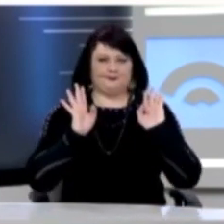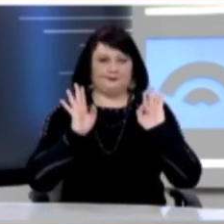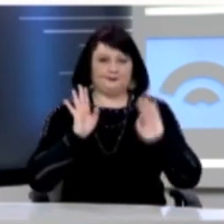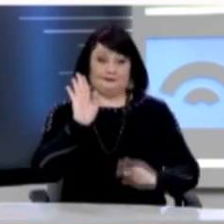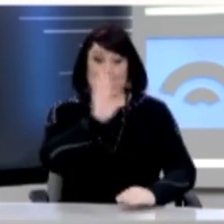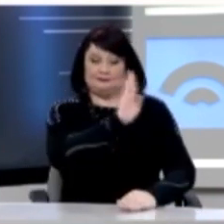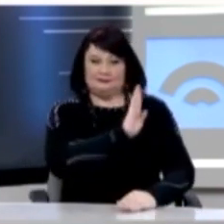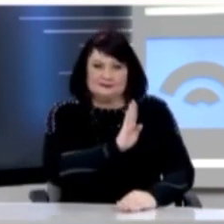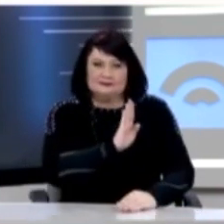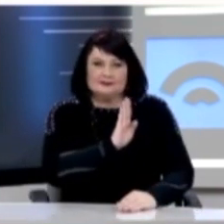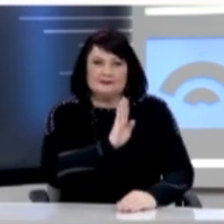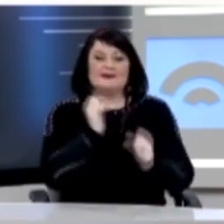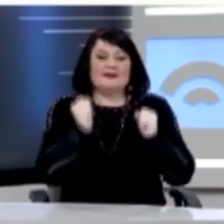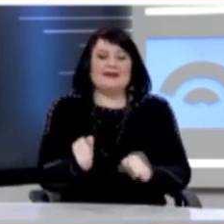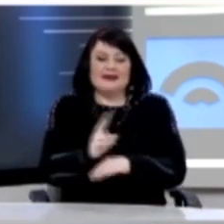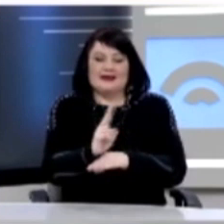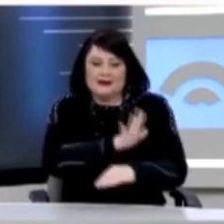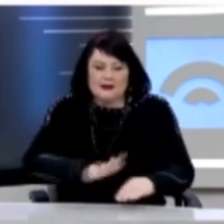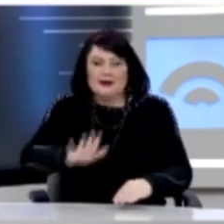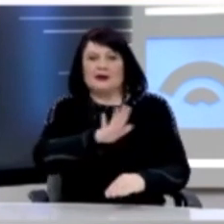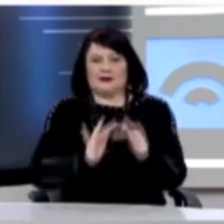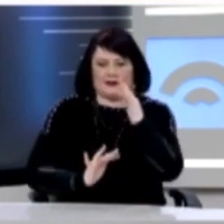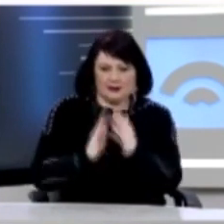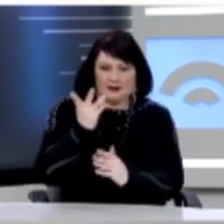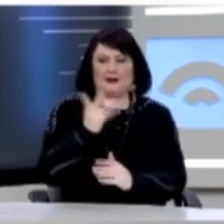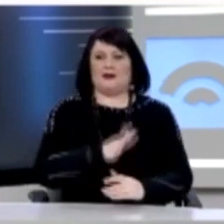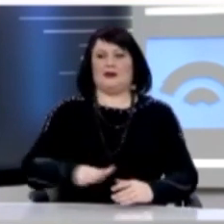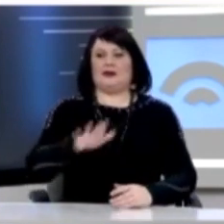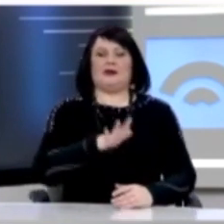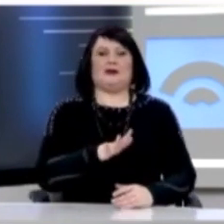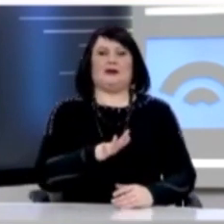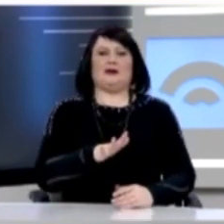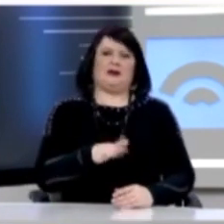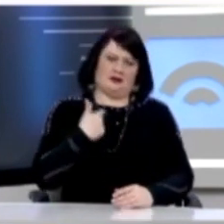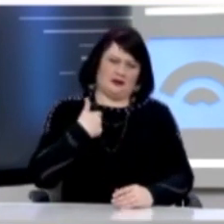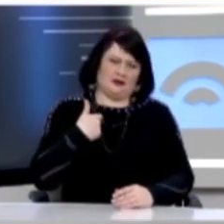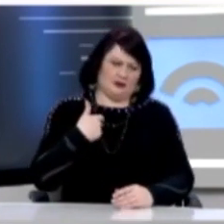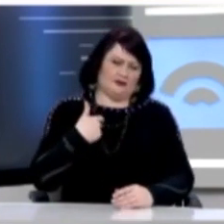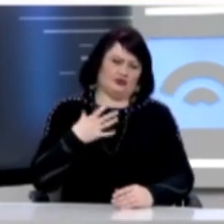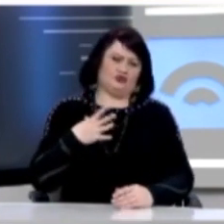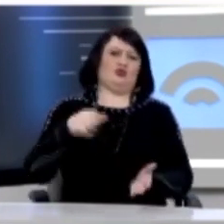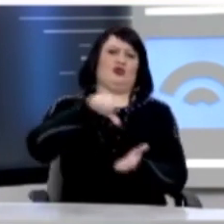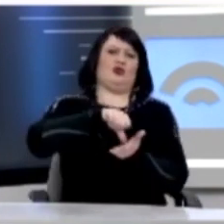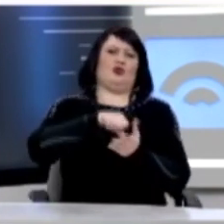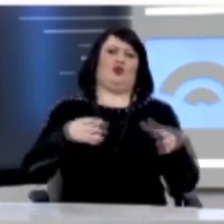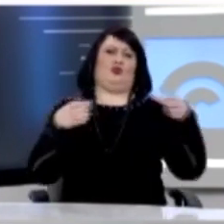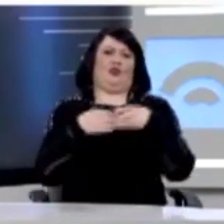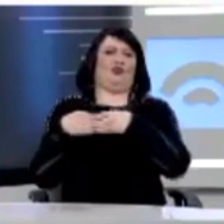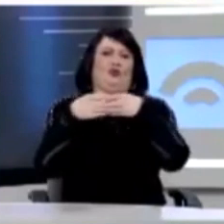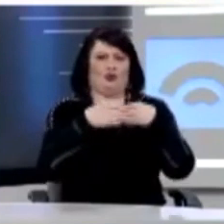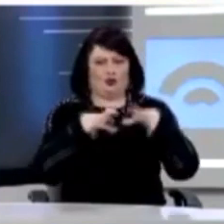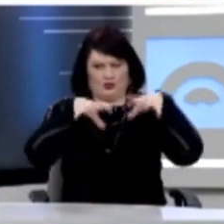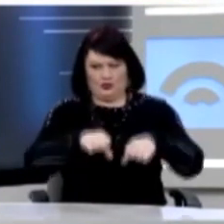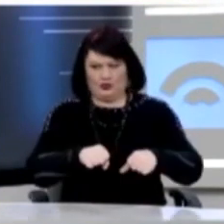αλλά η γεωστρατηγική αναβάθμιση της εγχώριας άρχουσας τάξης, η αναζήτηση νέων